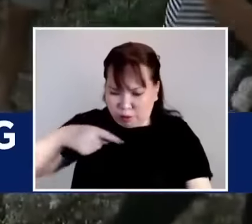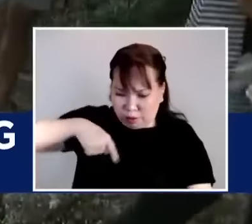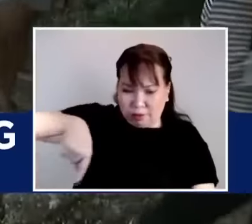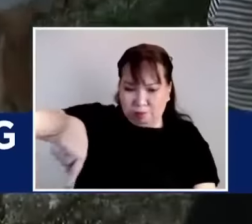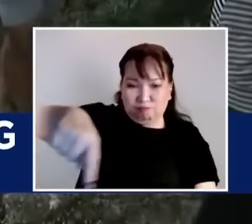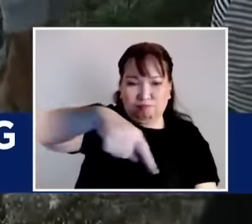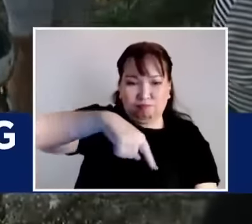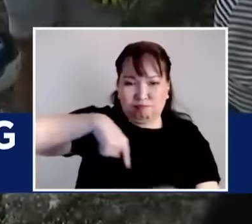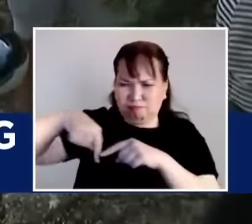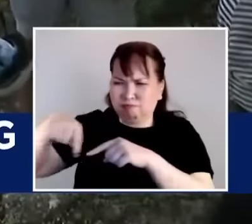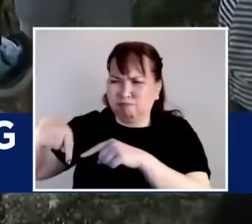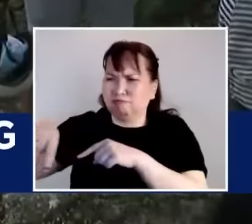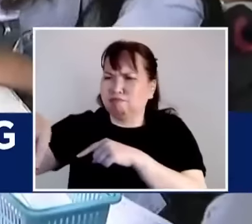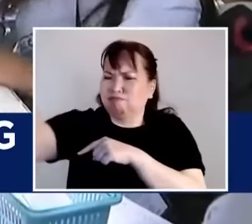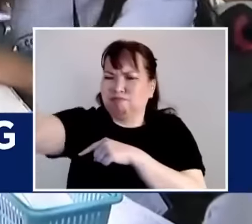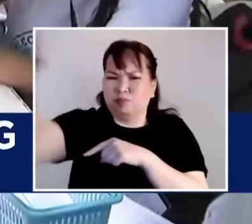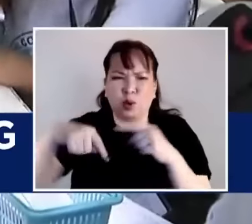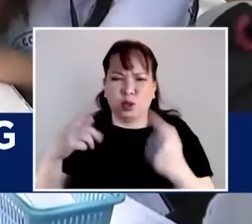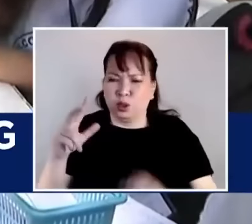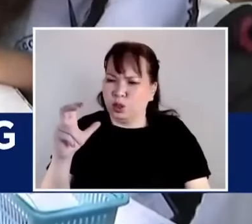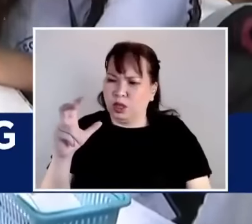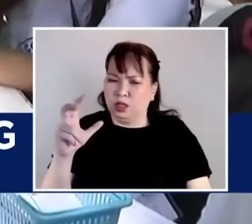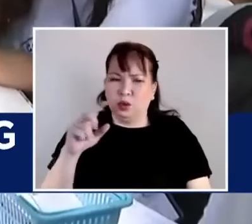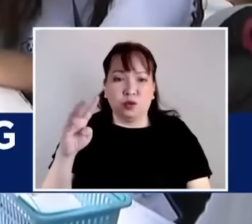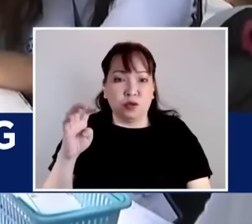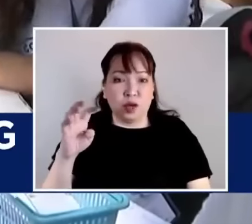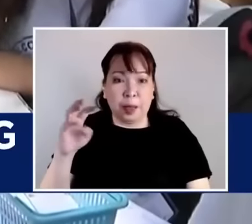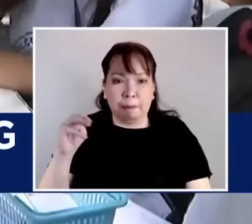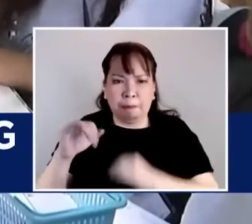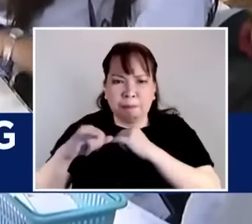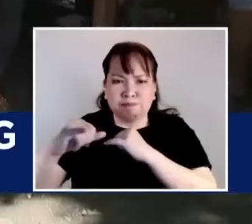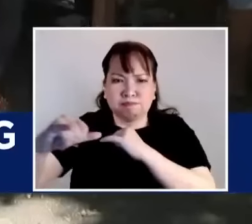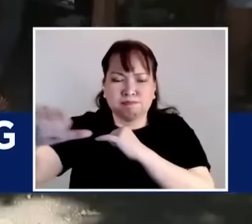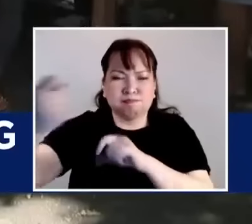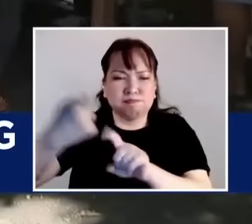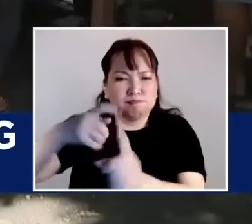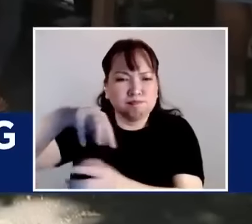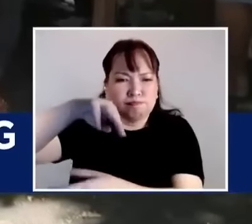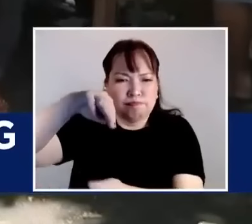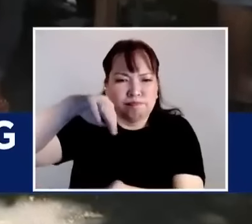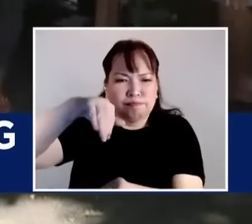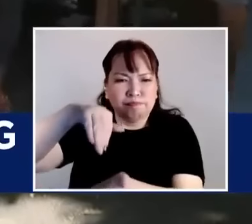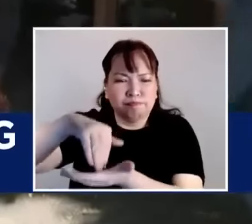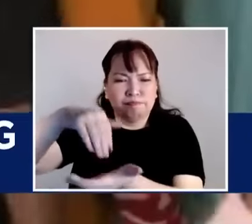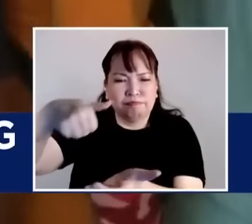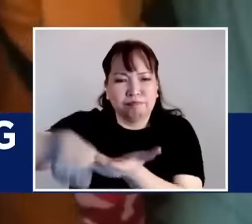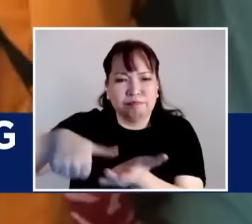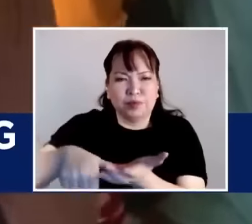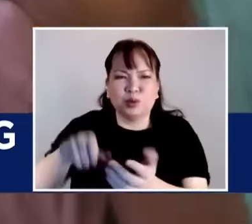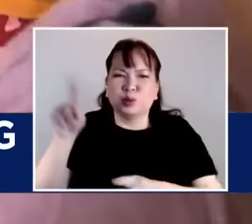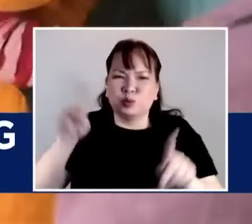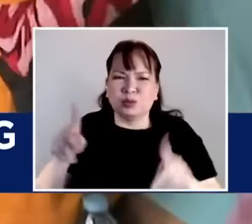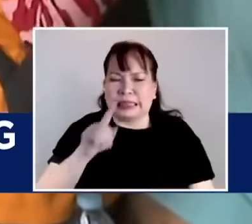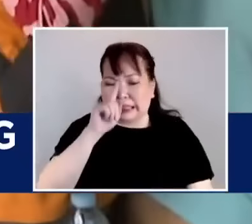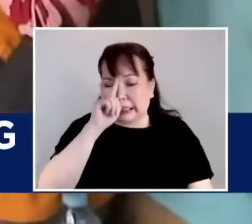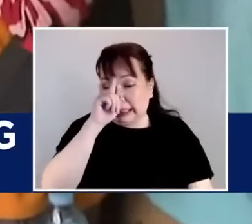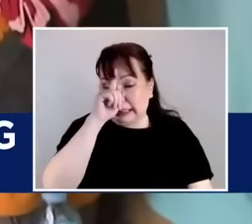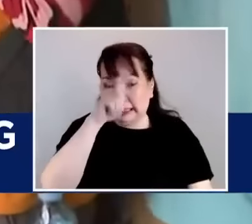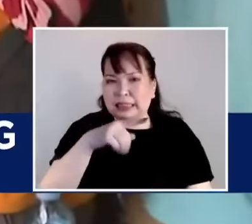300 hanggang 400 meters ang layo nito mula sa polling precincts. Kaya ganoon na lamang ang inis at